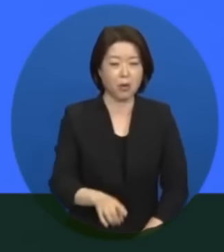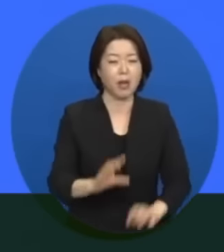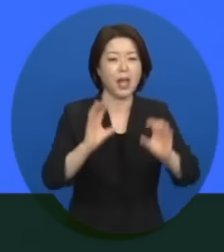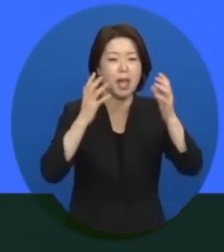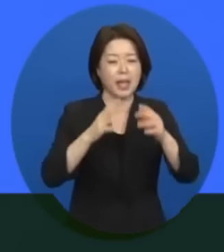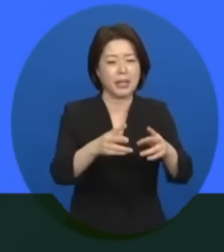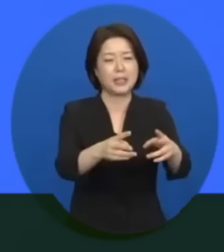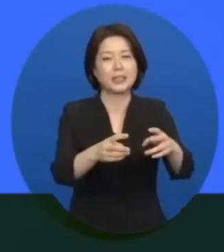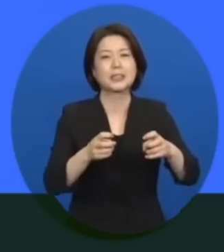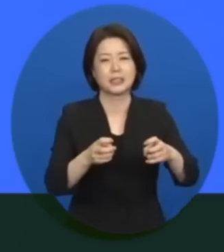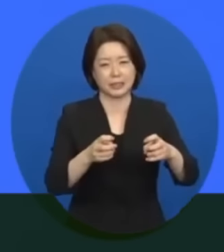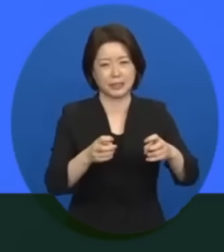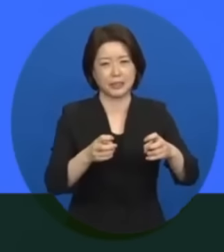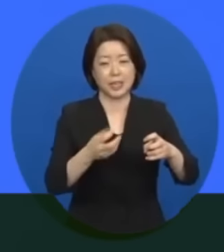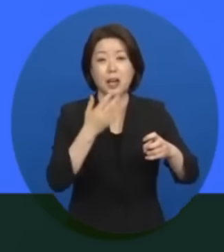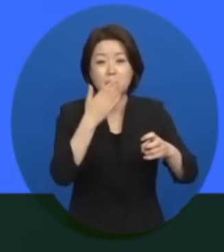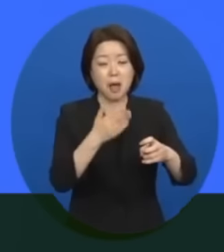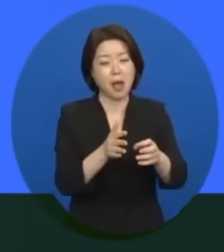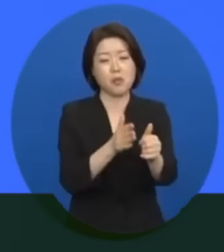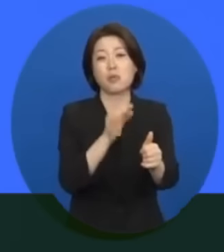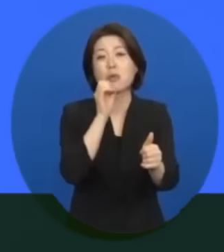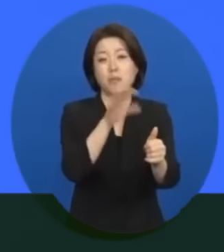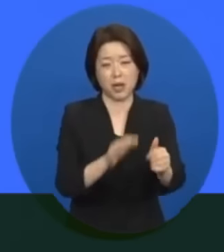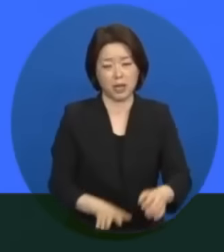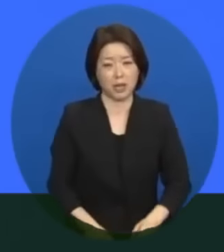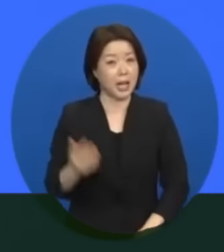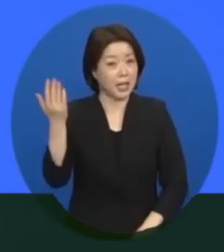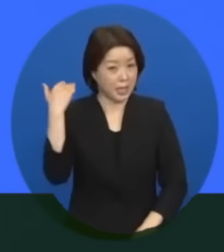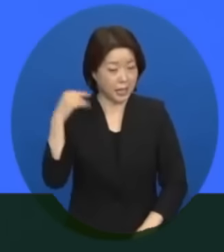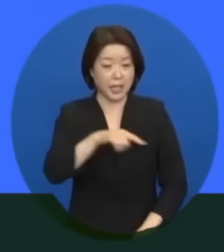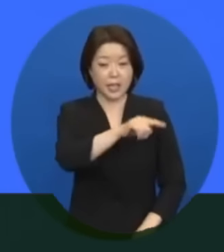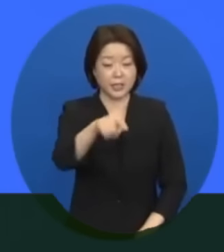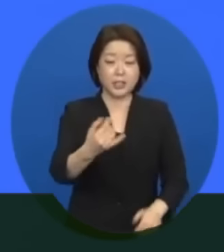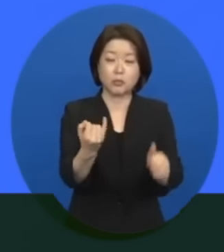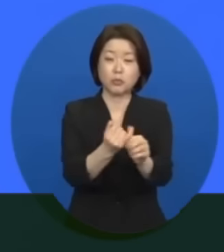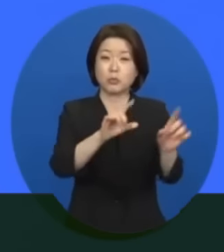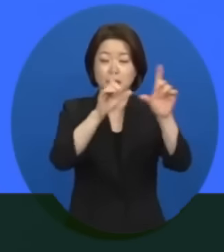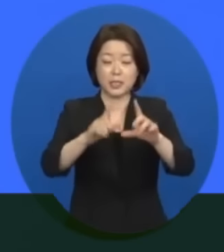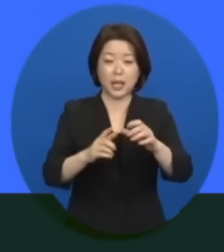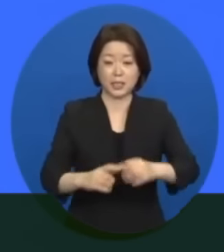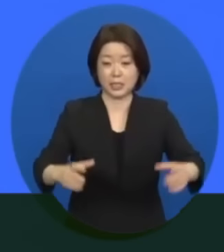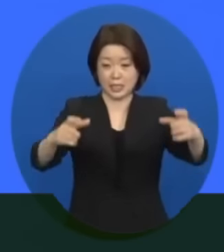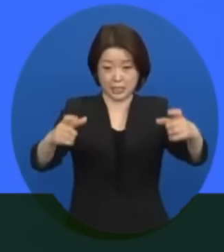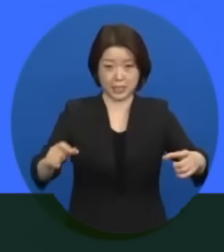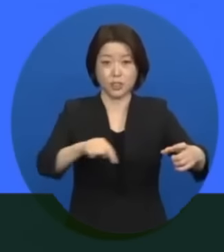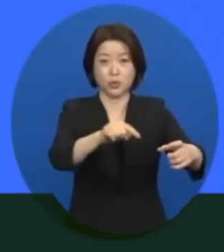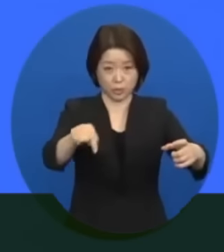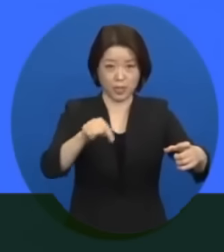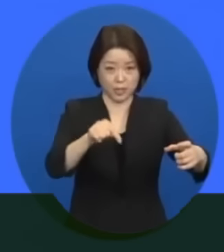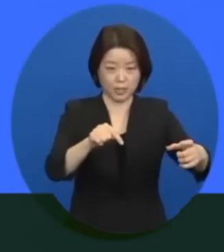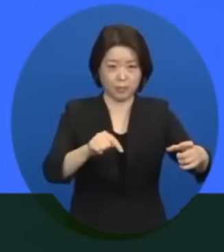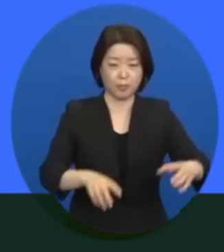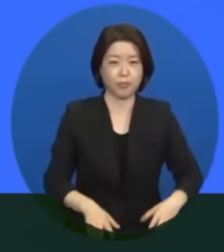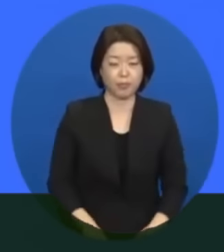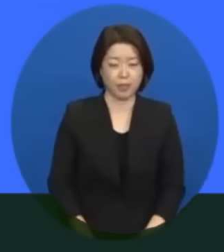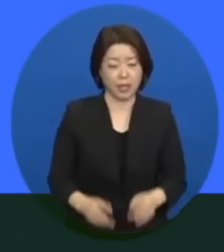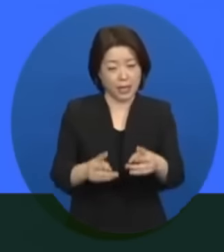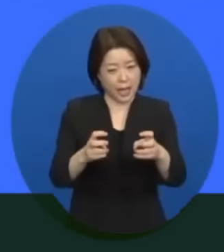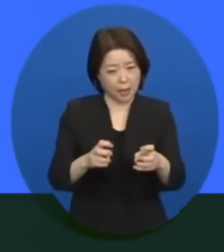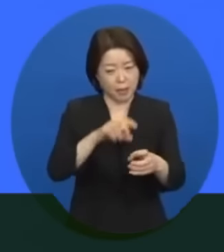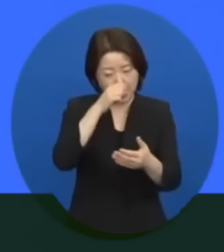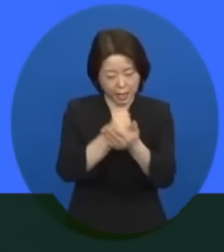애를 지을 수 있다라고 권면을 하셨습니다 당시에 그 부부가 살던이 스테이트 그 주 는 낙태가